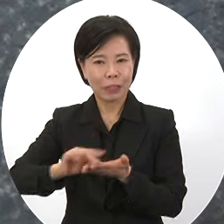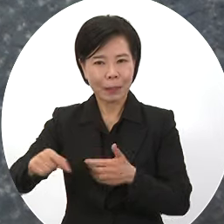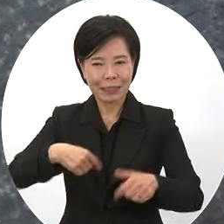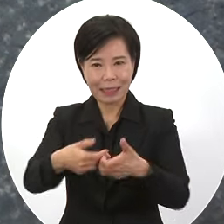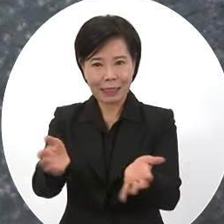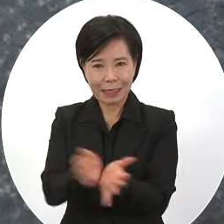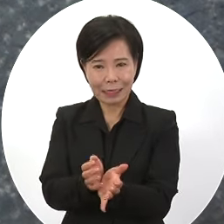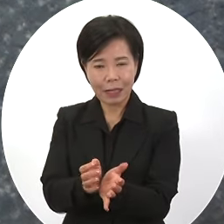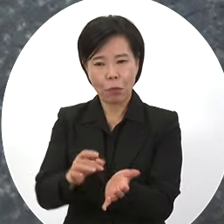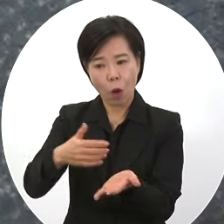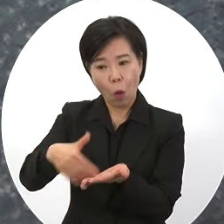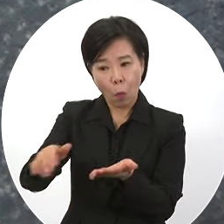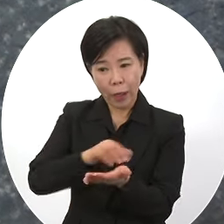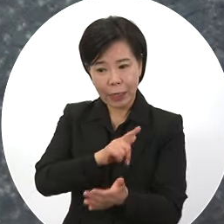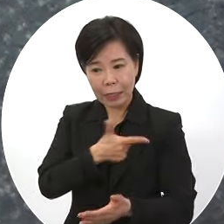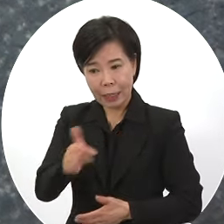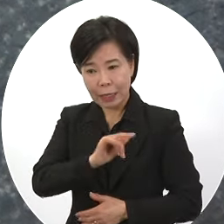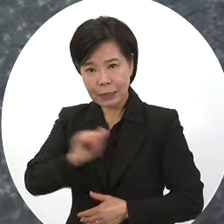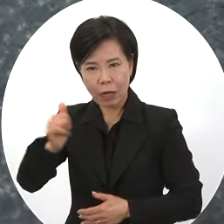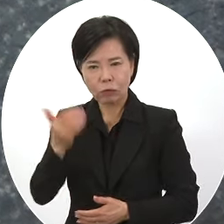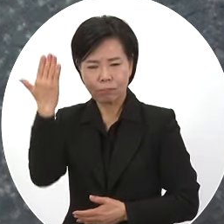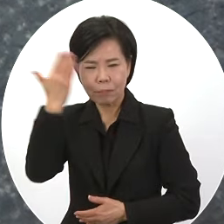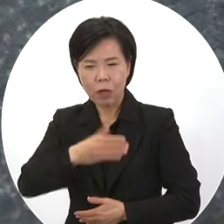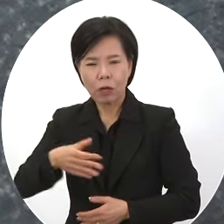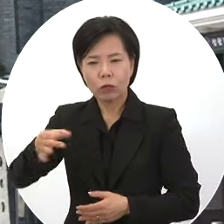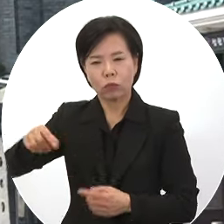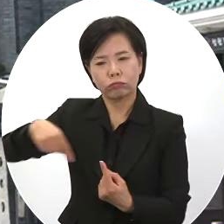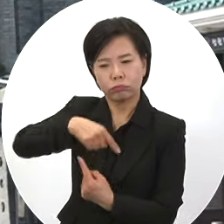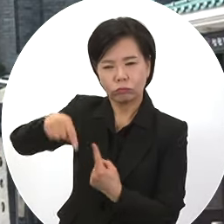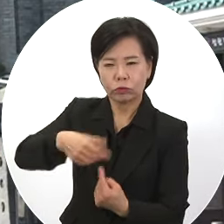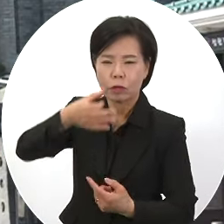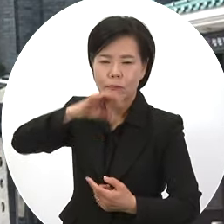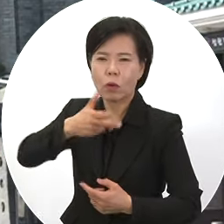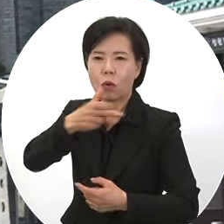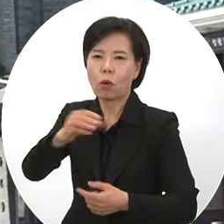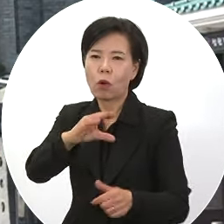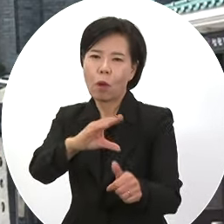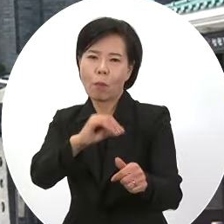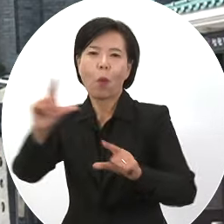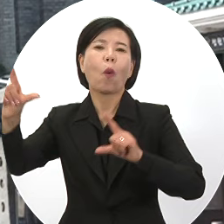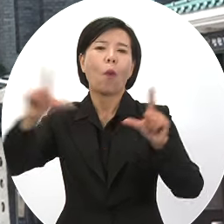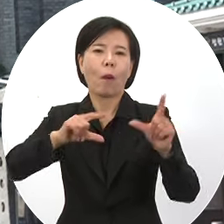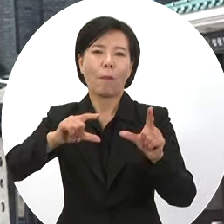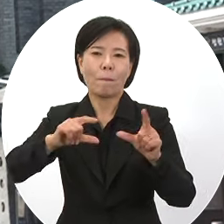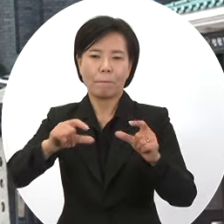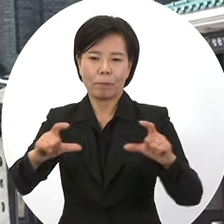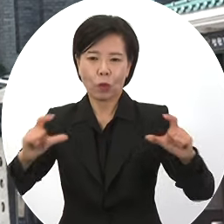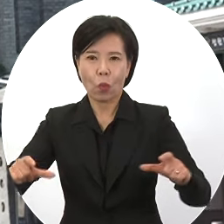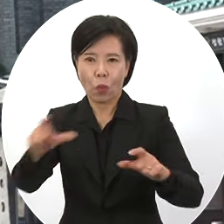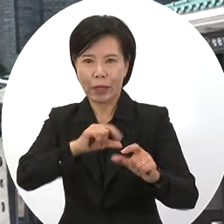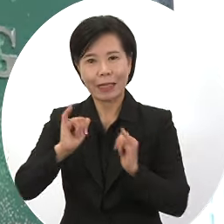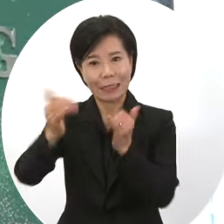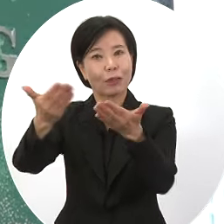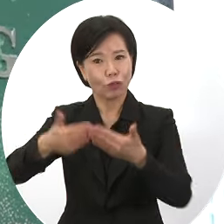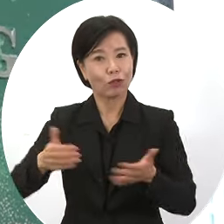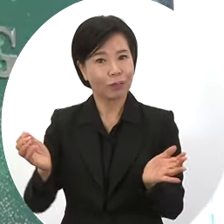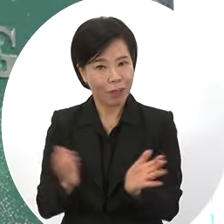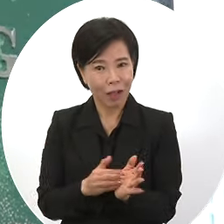한국지방자치단체 회계대상은 회계 투명성과 재정 운용의 효율성을 갖춘 모범자치단체에게 시상하는